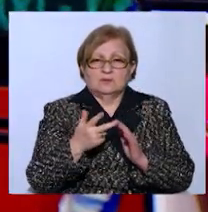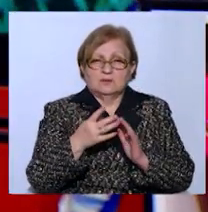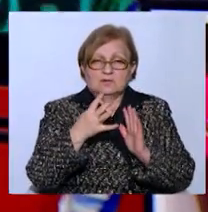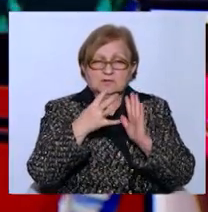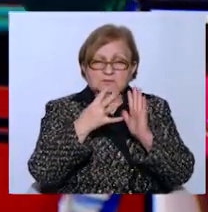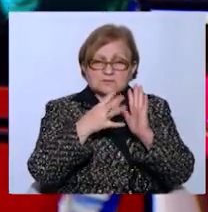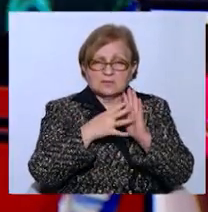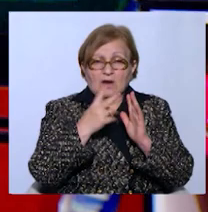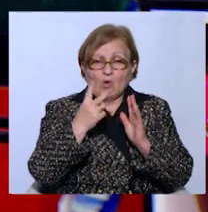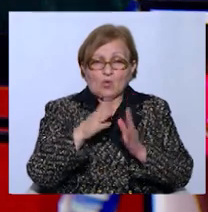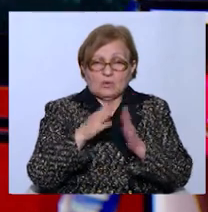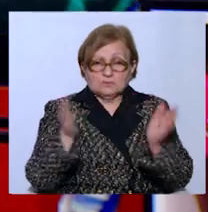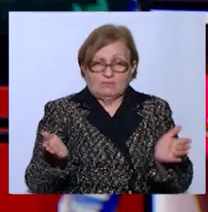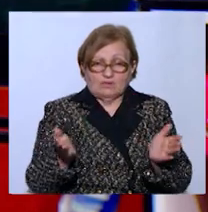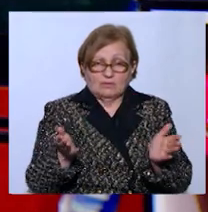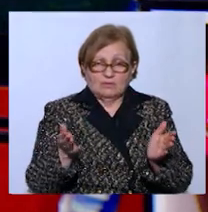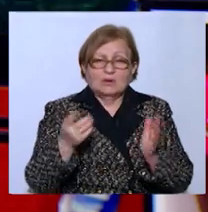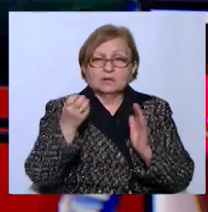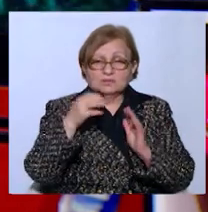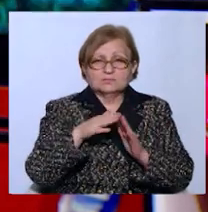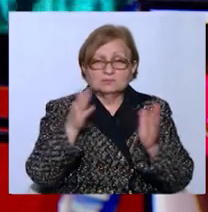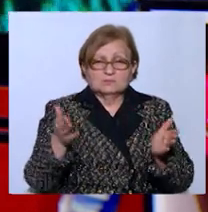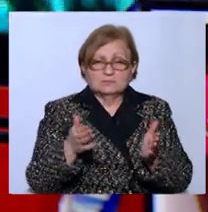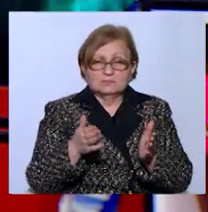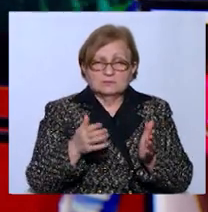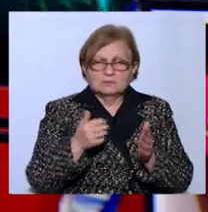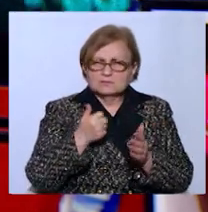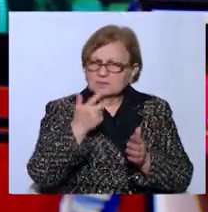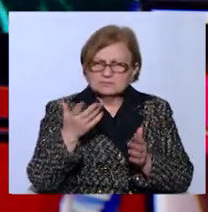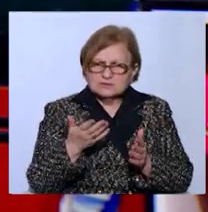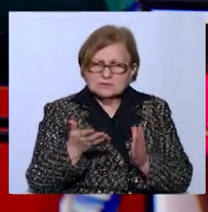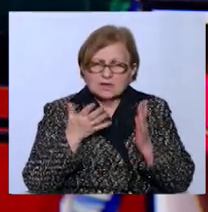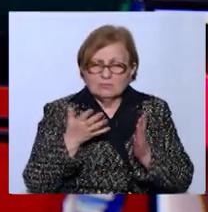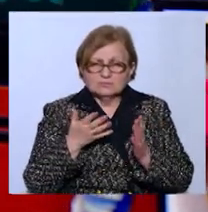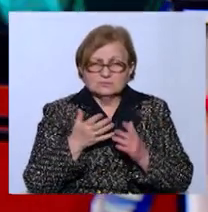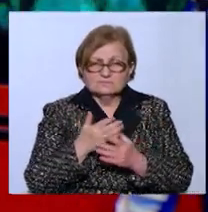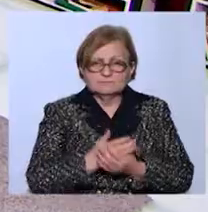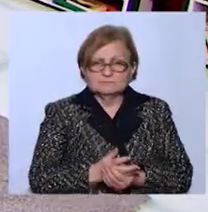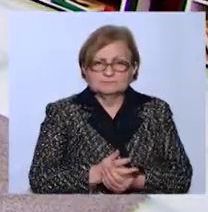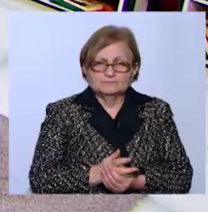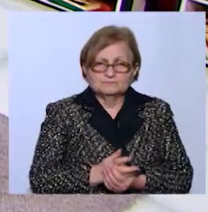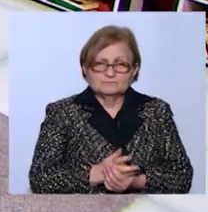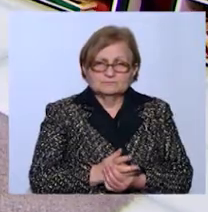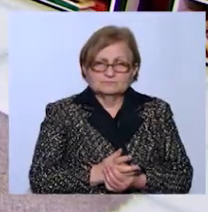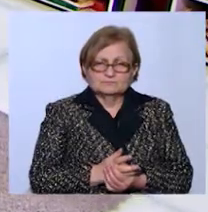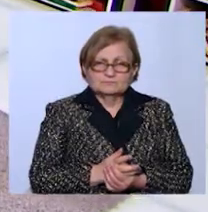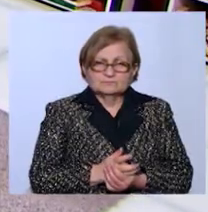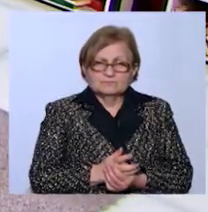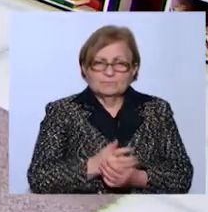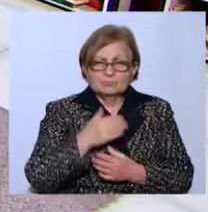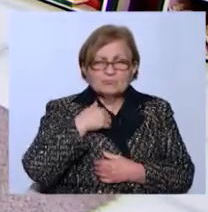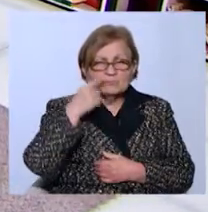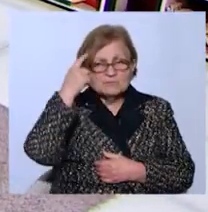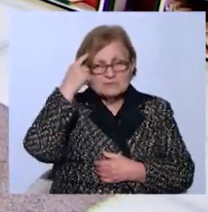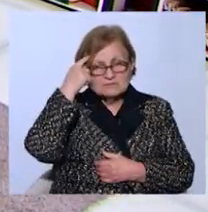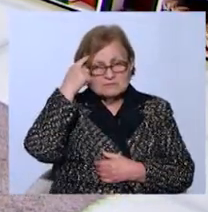გავყავი 2-ად. და კიდე უნდა გავყოს 3-ად. მას ფაქტობრივად რამდენად დავყოფ? აი აზრით მინდა რომ